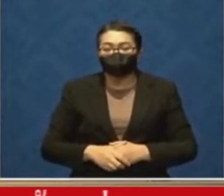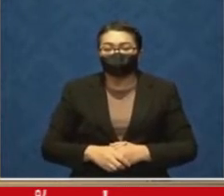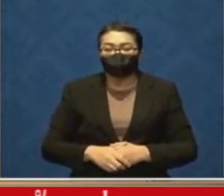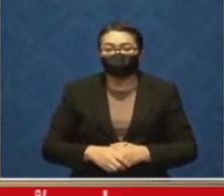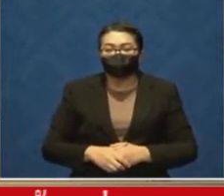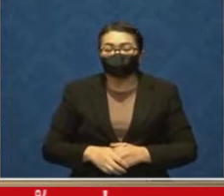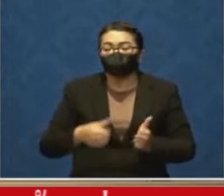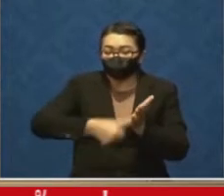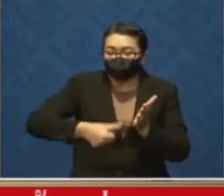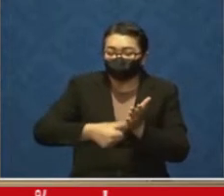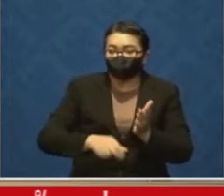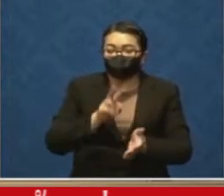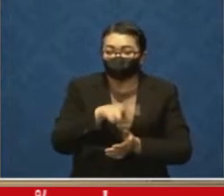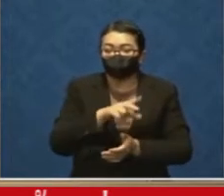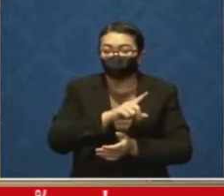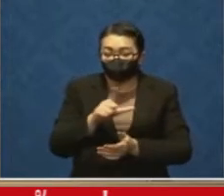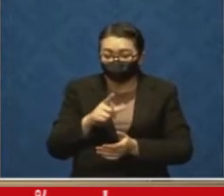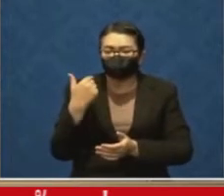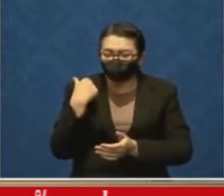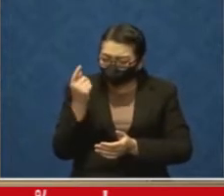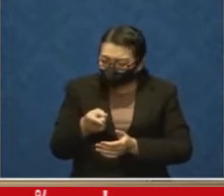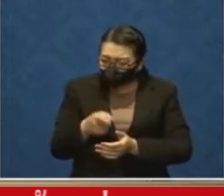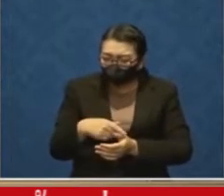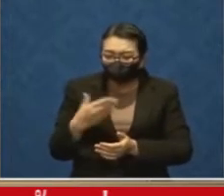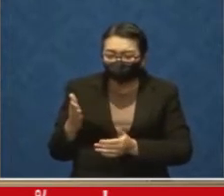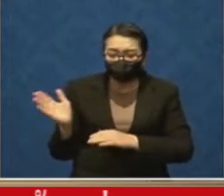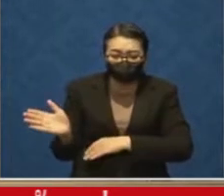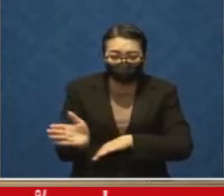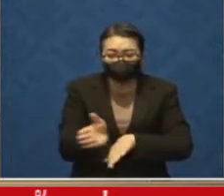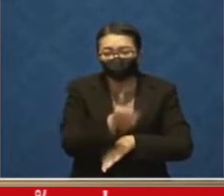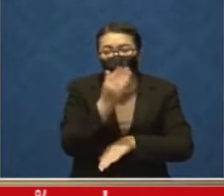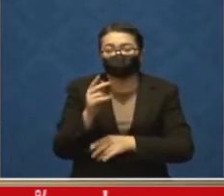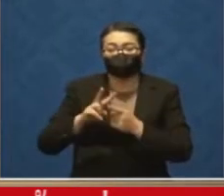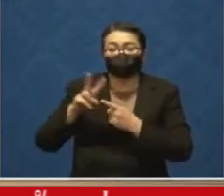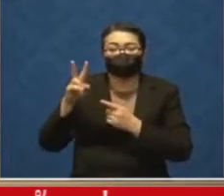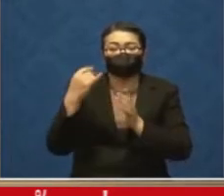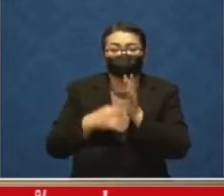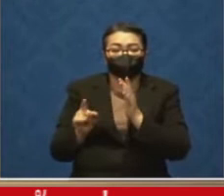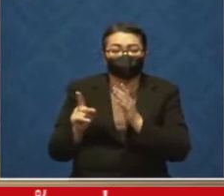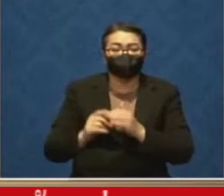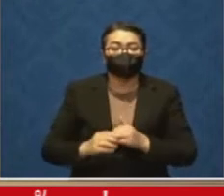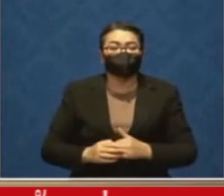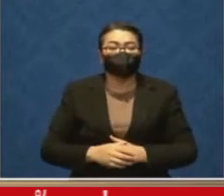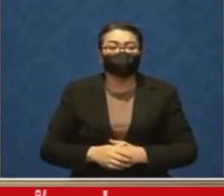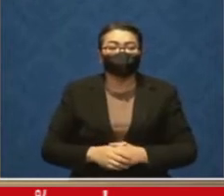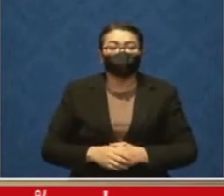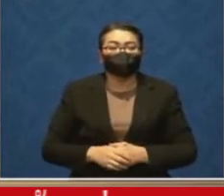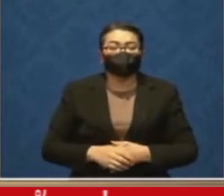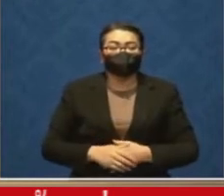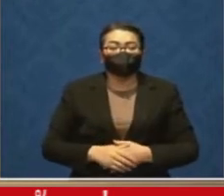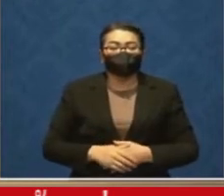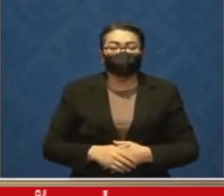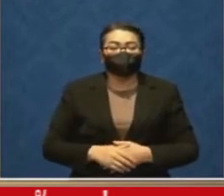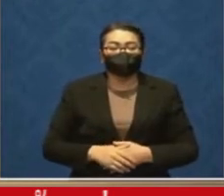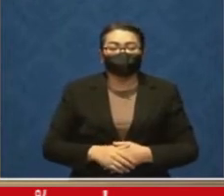จริงไปใเสร็ผมขอนิยาิผ่านไปถึงอีกเรื่องหนึ่ ทําทาน เป็นคดีที่ 2 ขอสลครับ